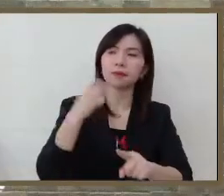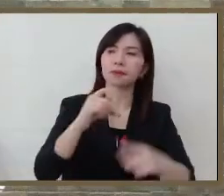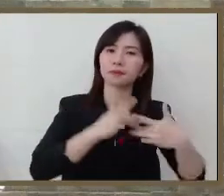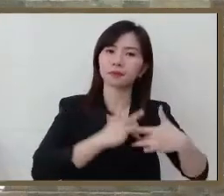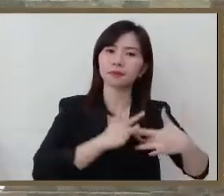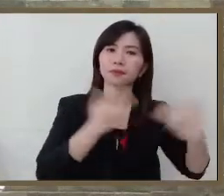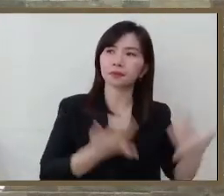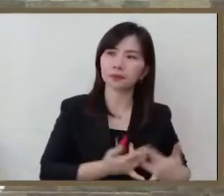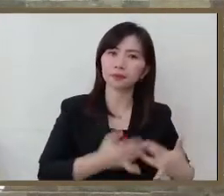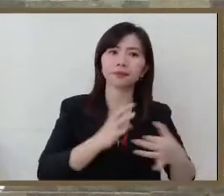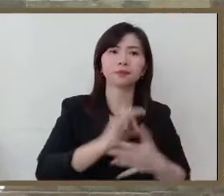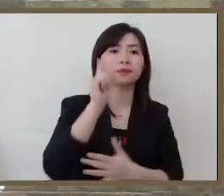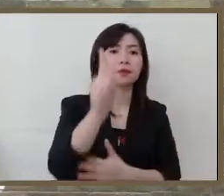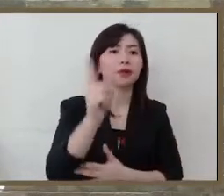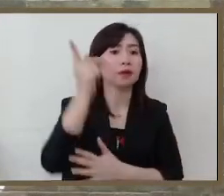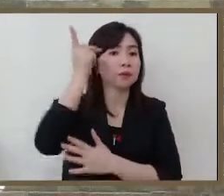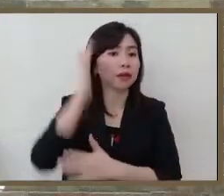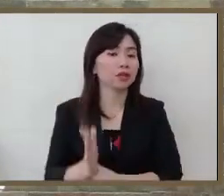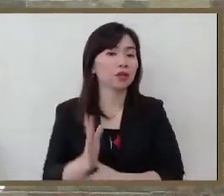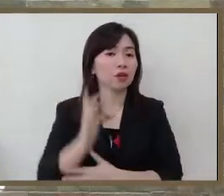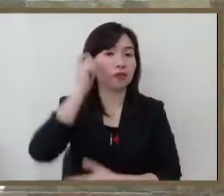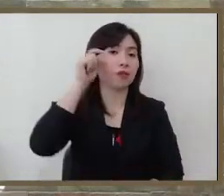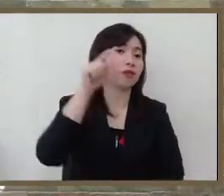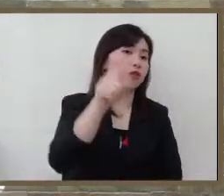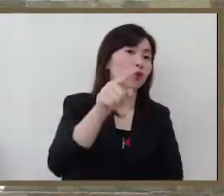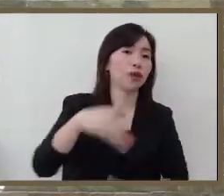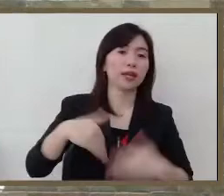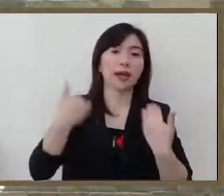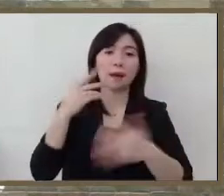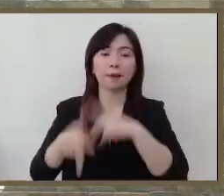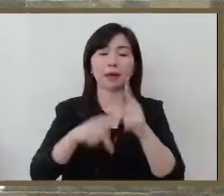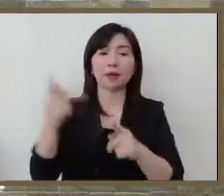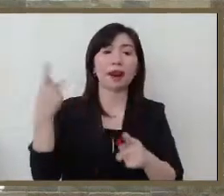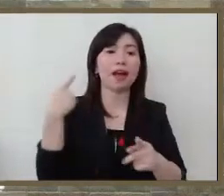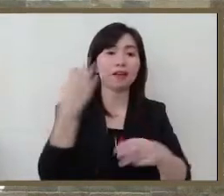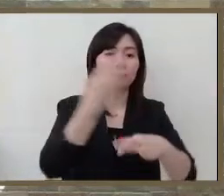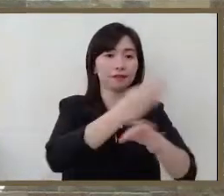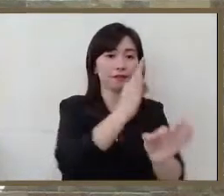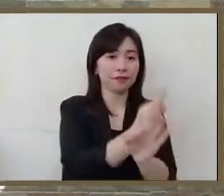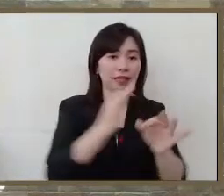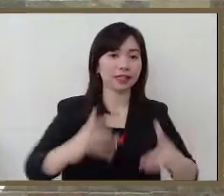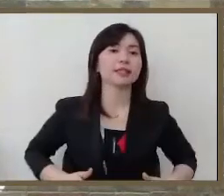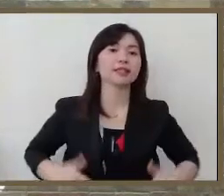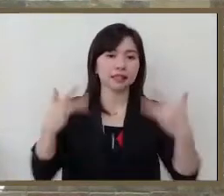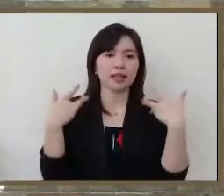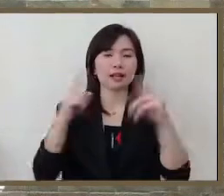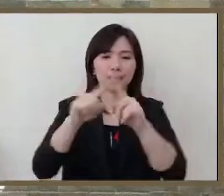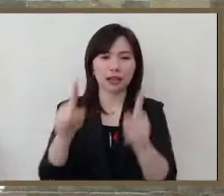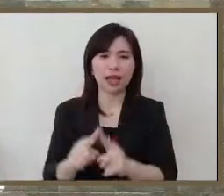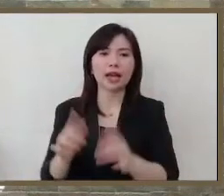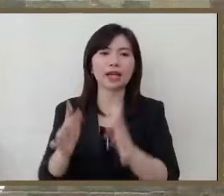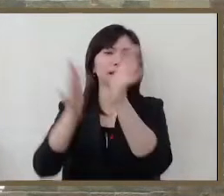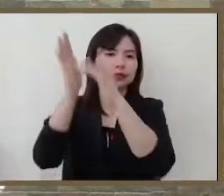ng isang pastor para magkaroon ka ng maayos na buhay bilang isang kabataan.